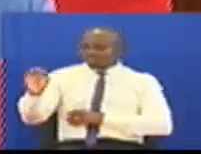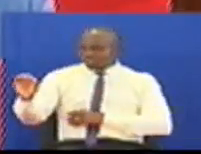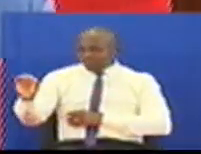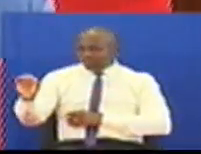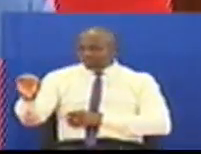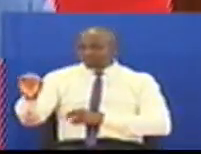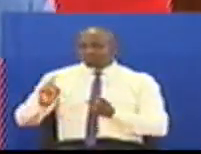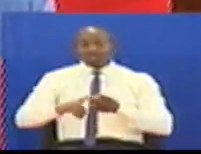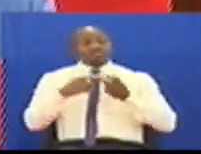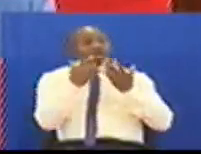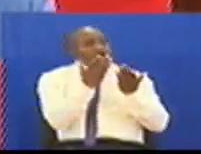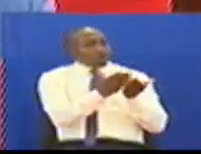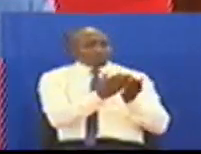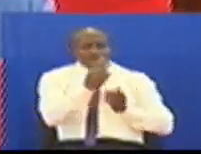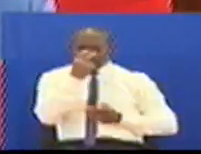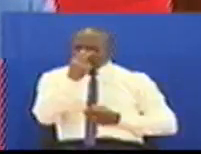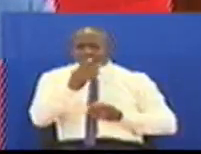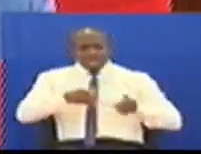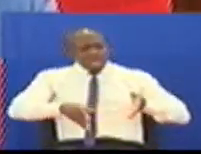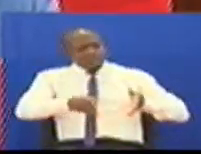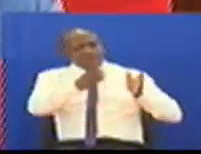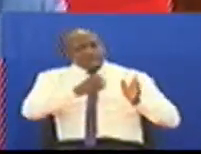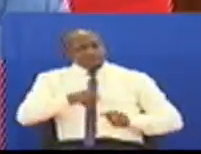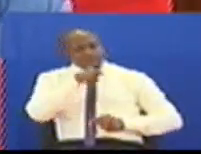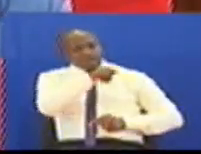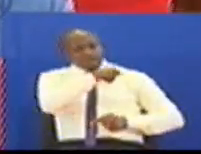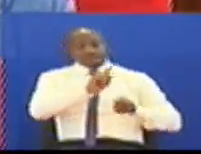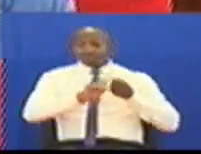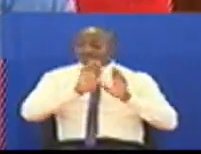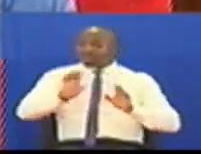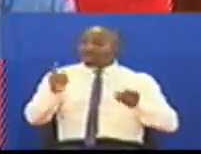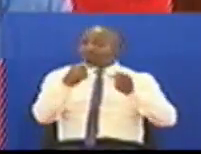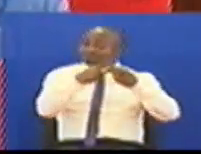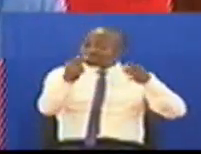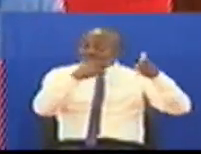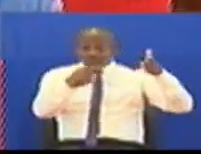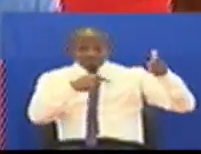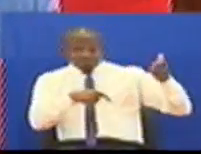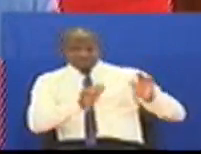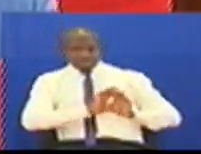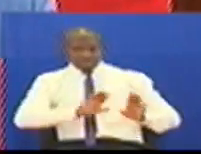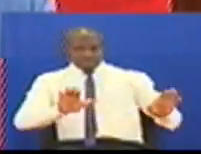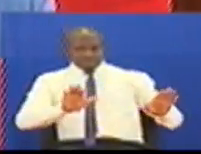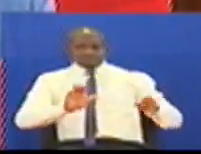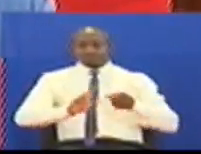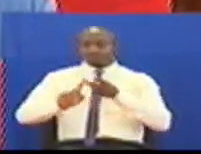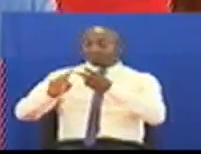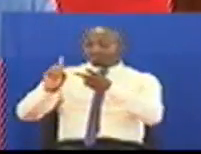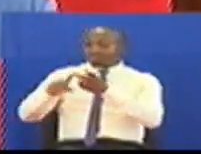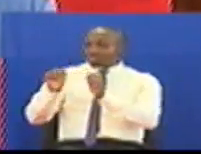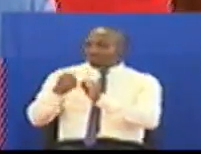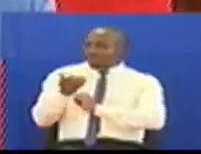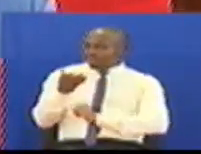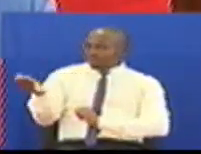2019-2020 naomba utuangalie katika hizo barabara ambazo tumezitaja. Kitu kingine ambacho nilichokuwa